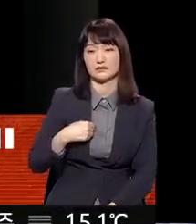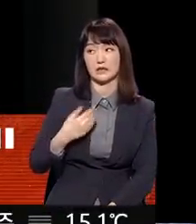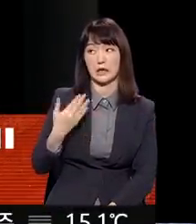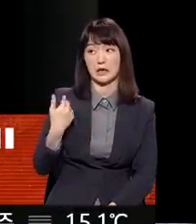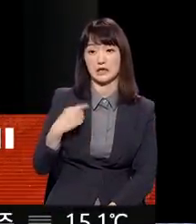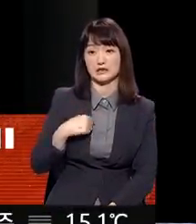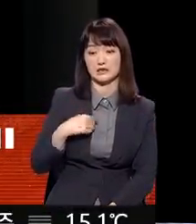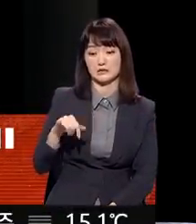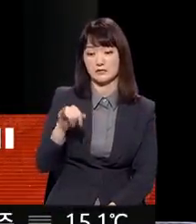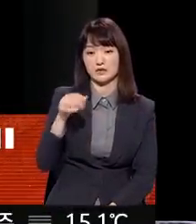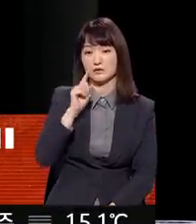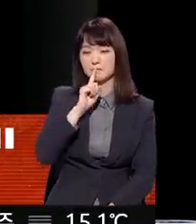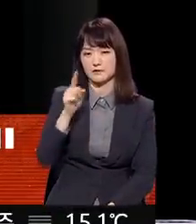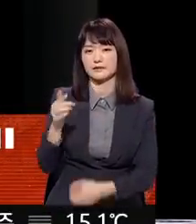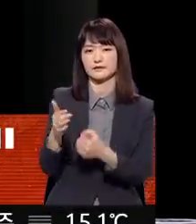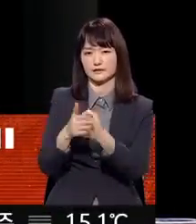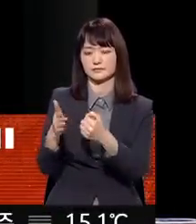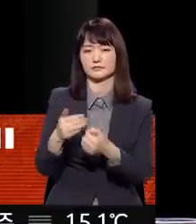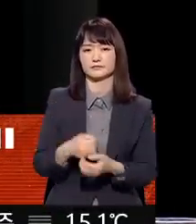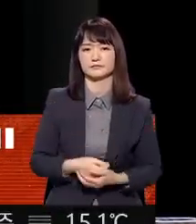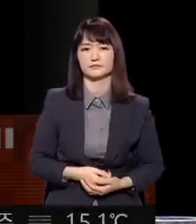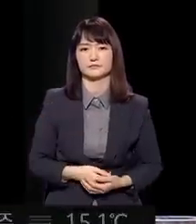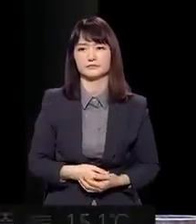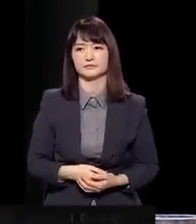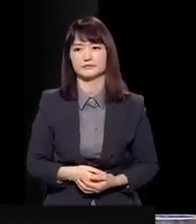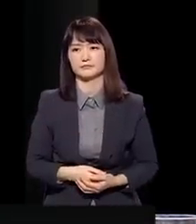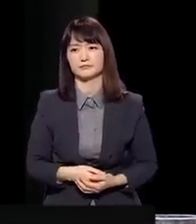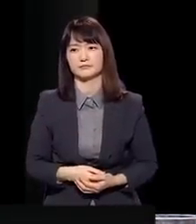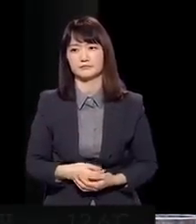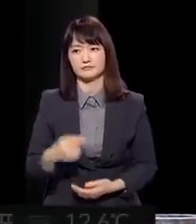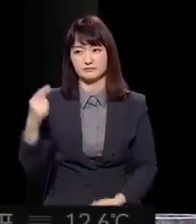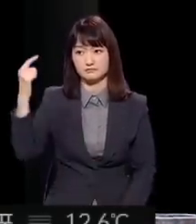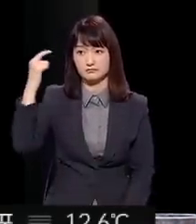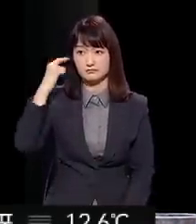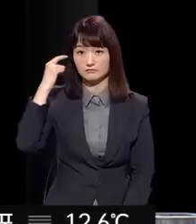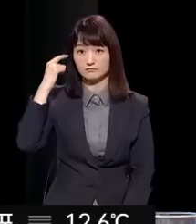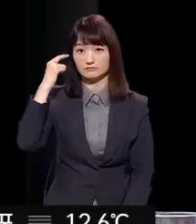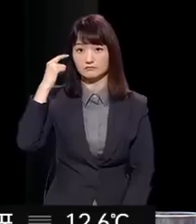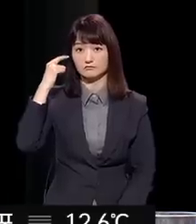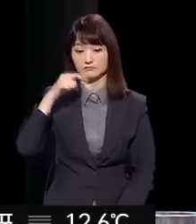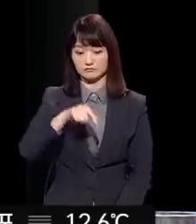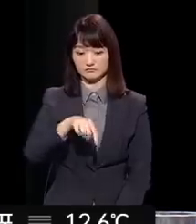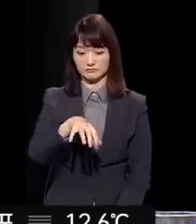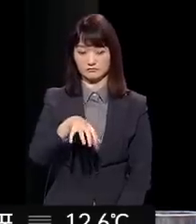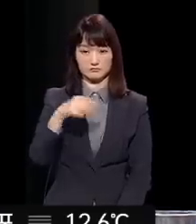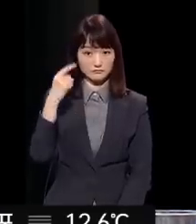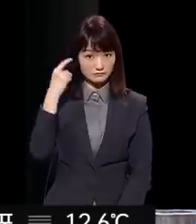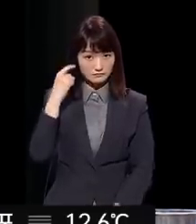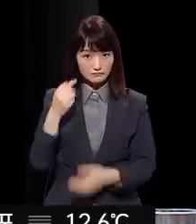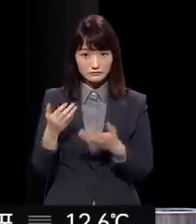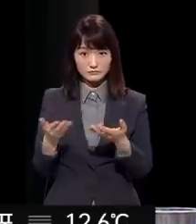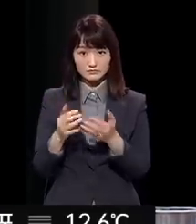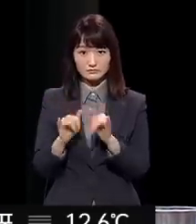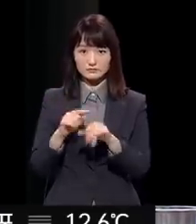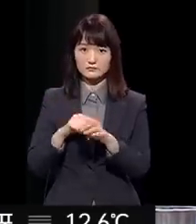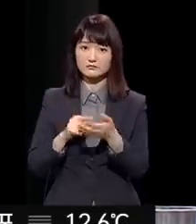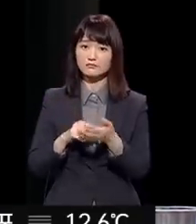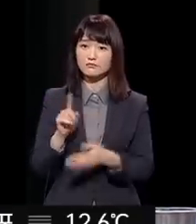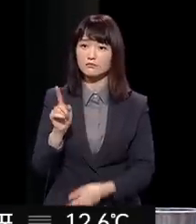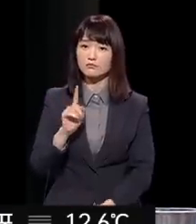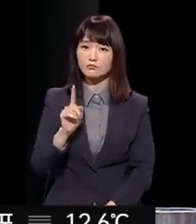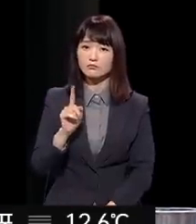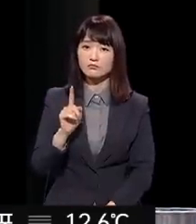했으니까. 자, 그러면은 이런 얘기를 들었던 그 현장에서 직접 들었던 직원분의